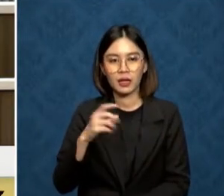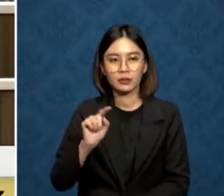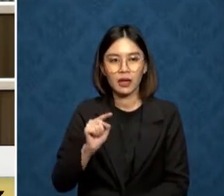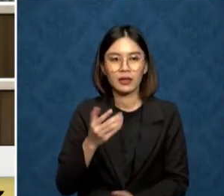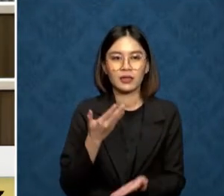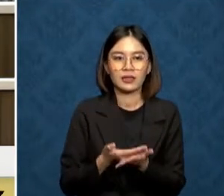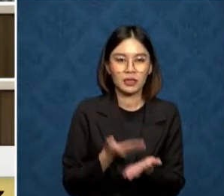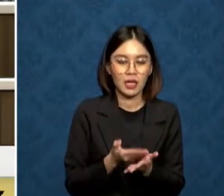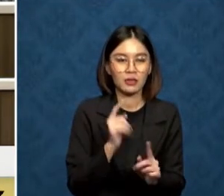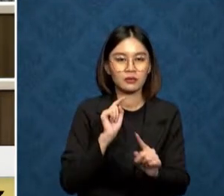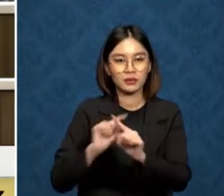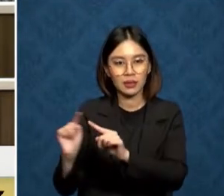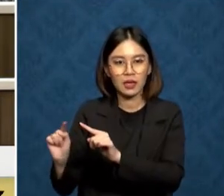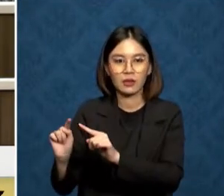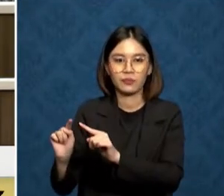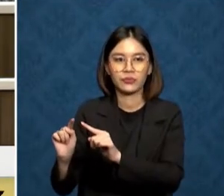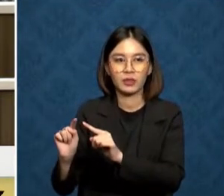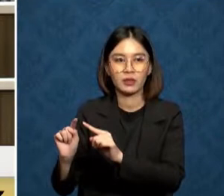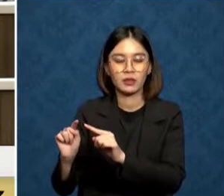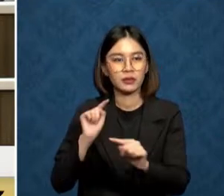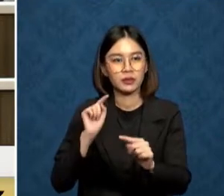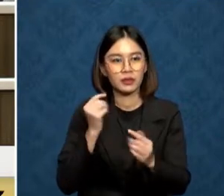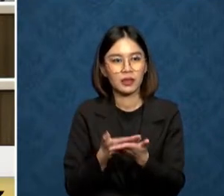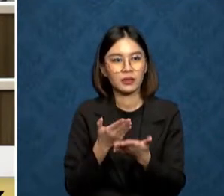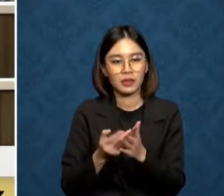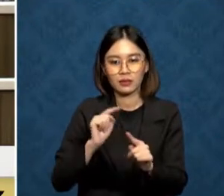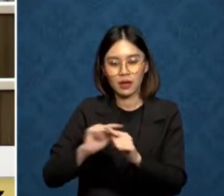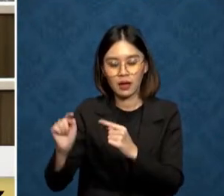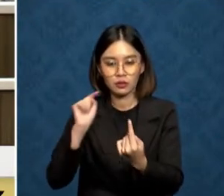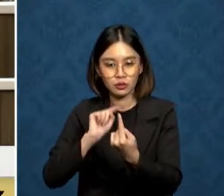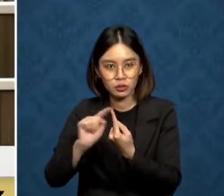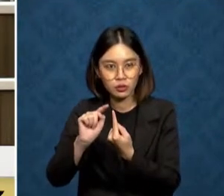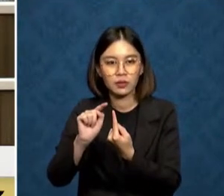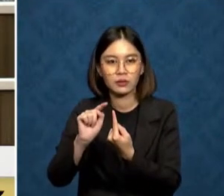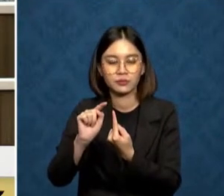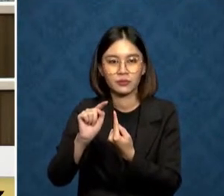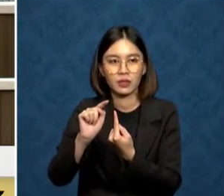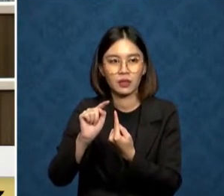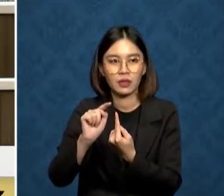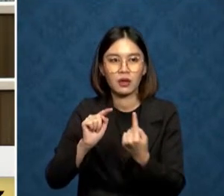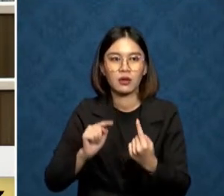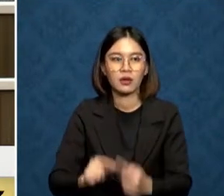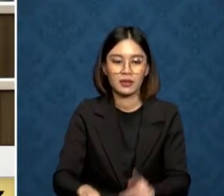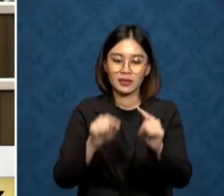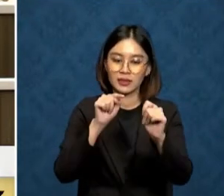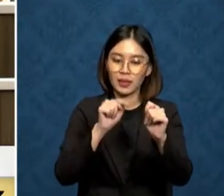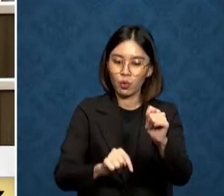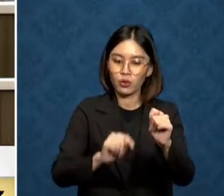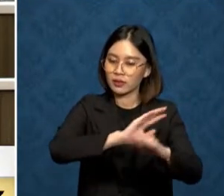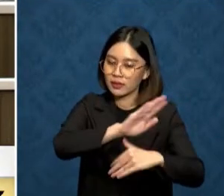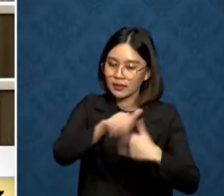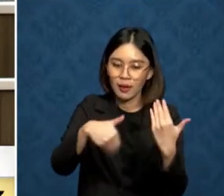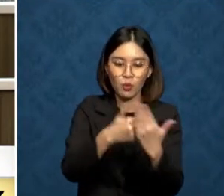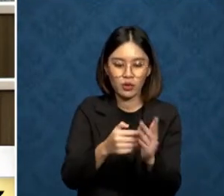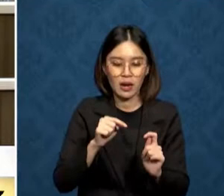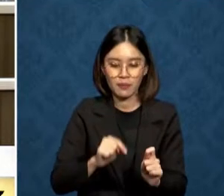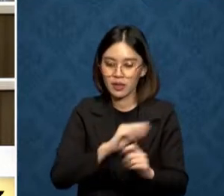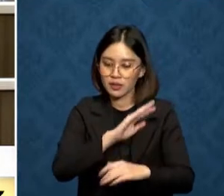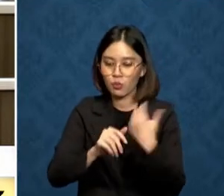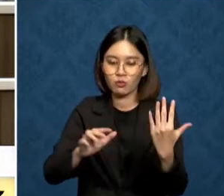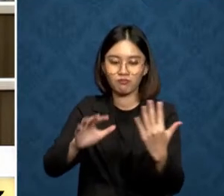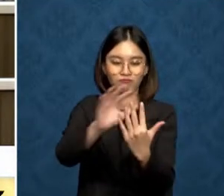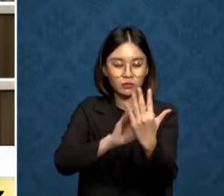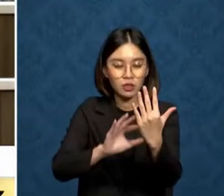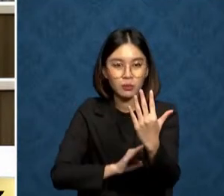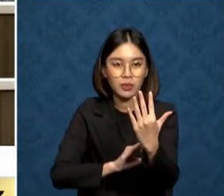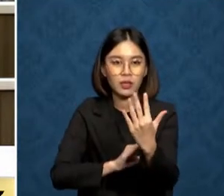เม็ดเงินต่าง ต่างางกระจายไปในสู่ทั่วทุณตร์บนทุกลำเภอของประเทศไท่ครั